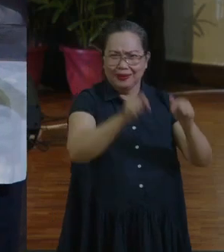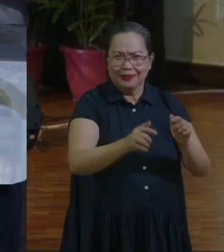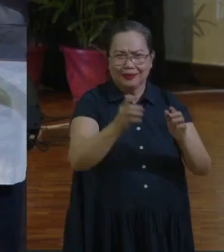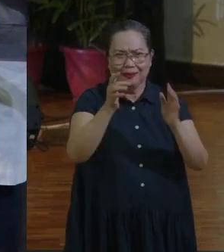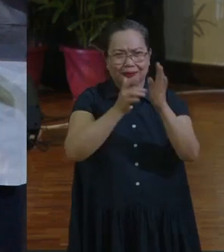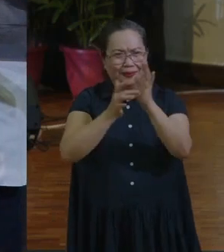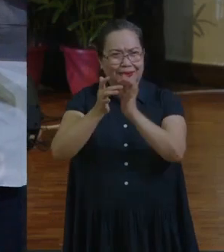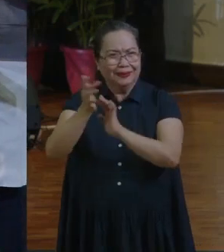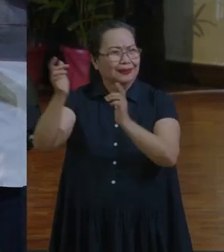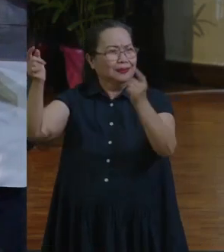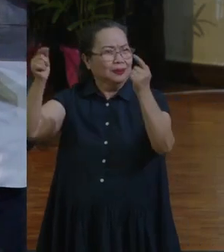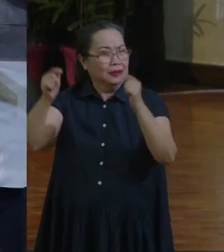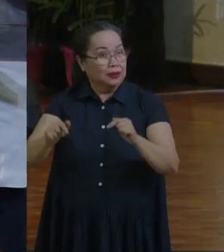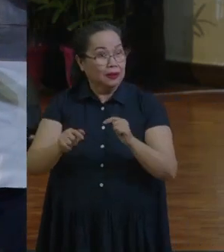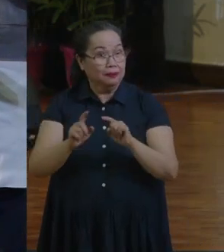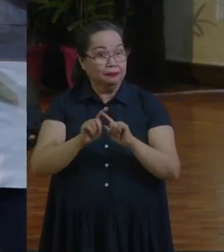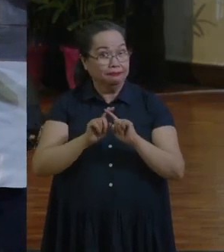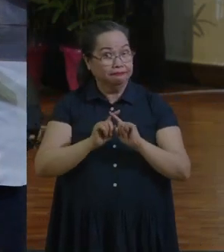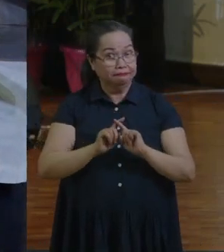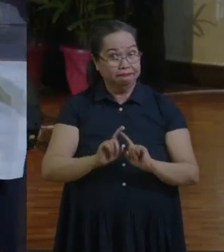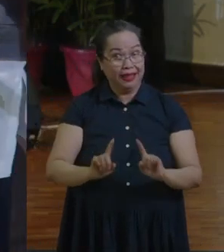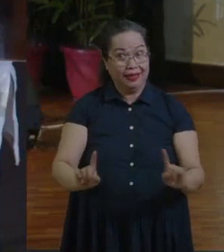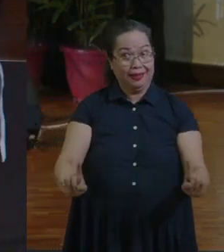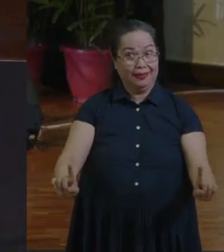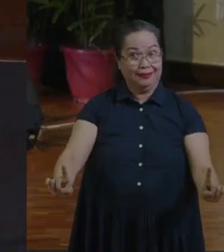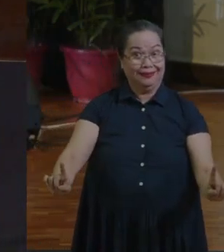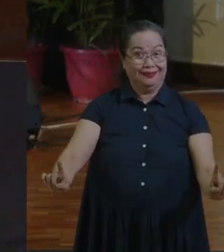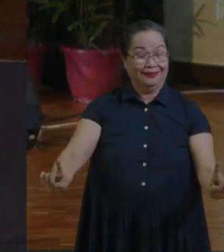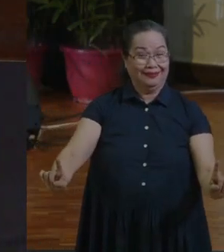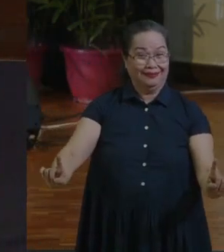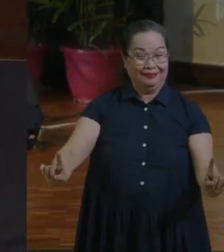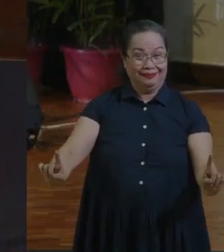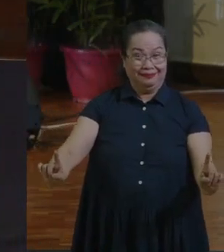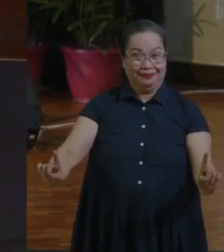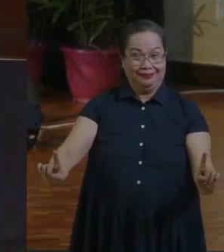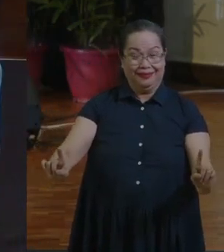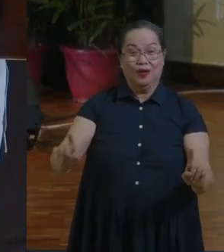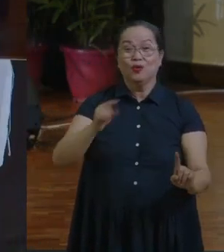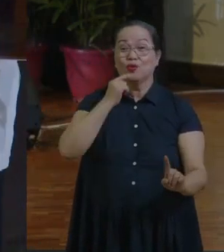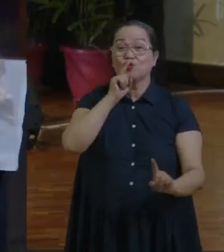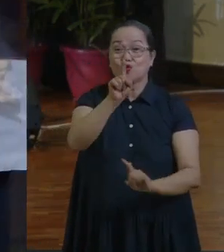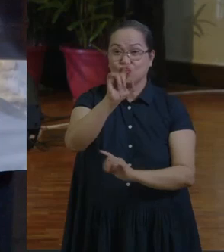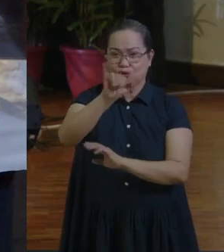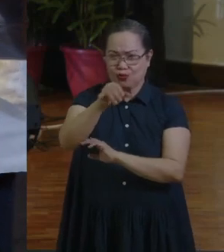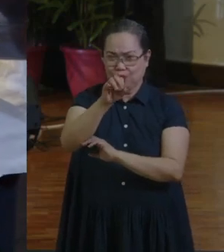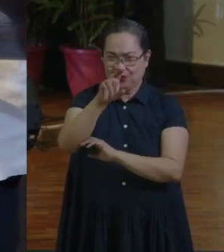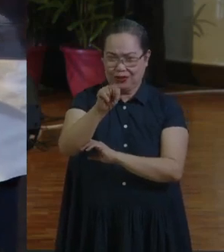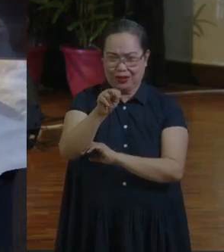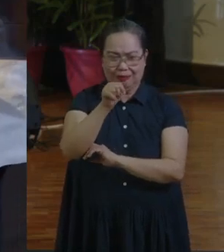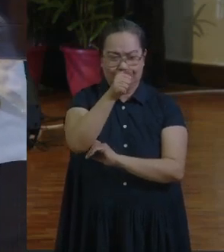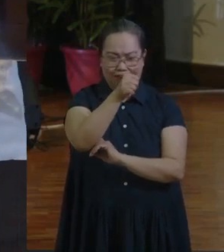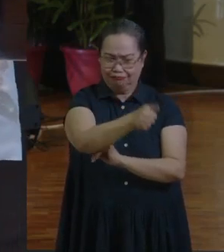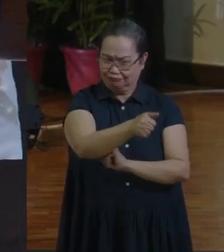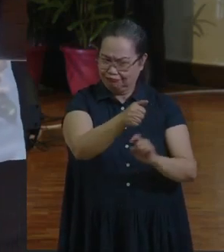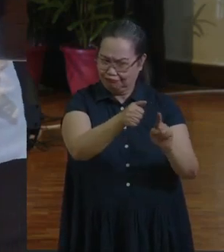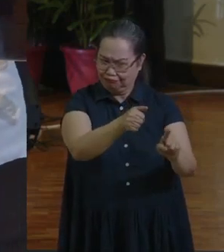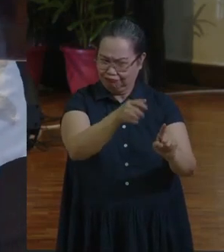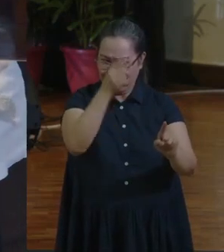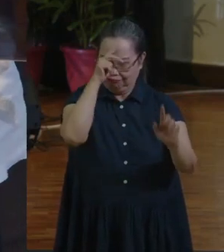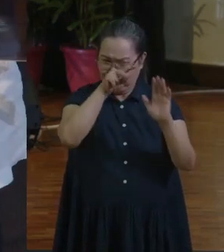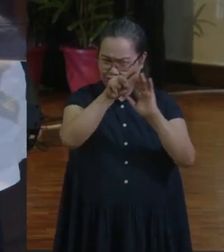bilang kanyang tagapagpanguna. Siya ang tagapagpanguna ng Mesiyas. Siya ang hinula o propesiya